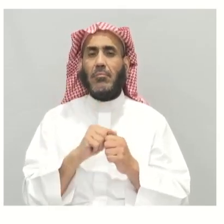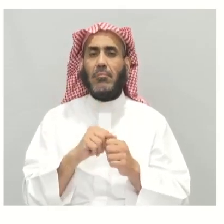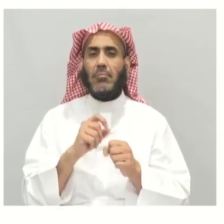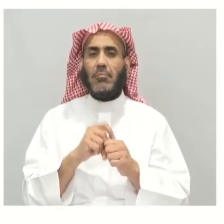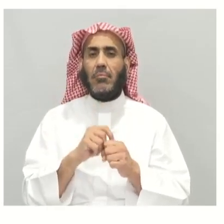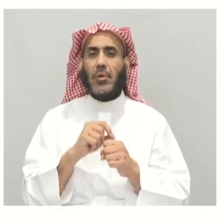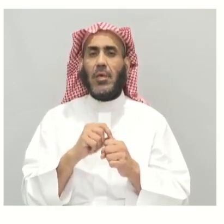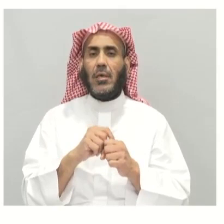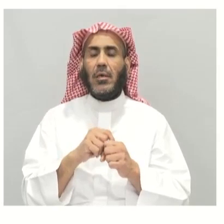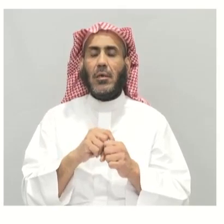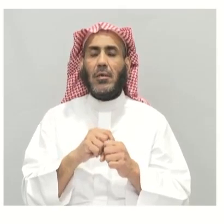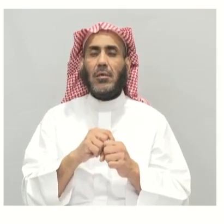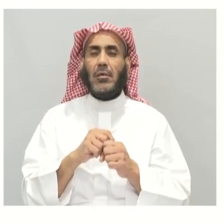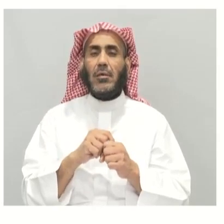ب